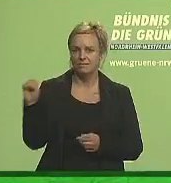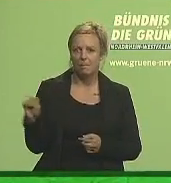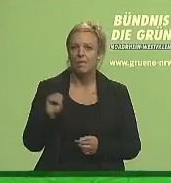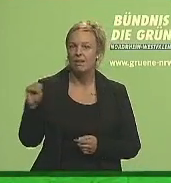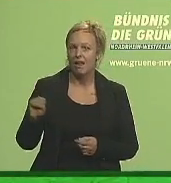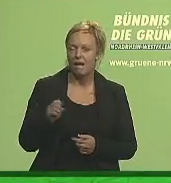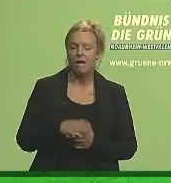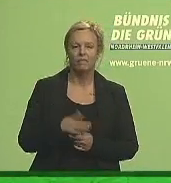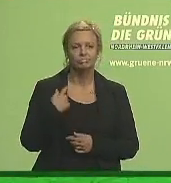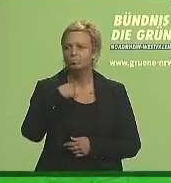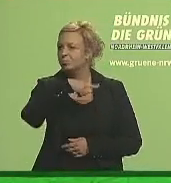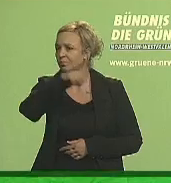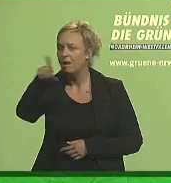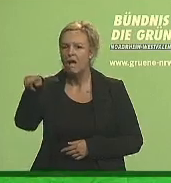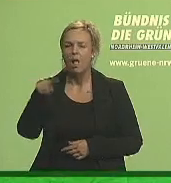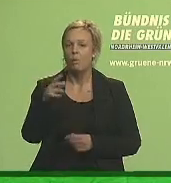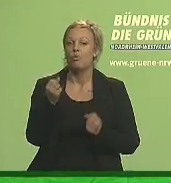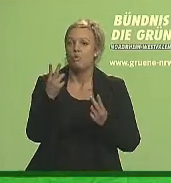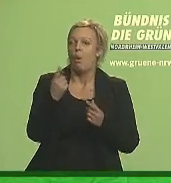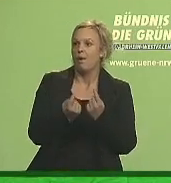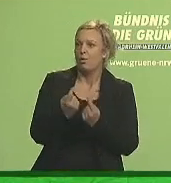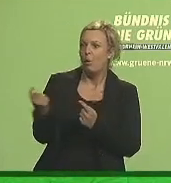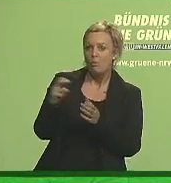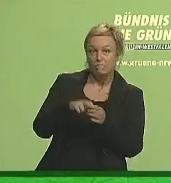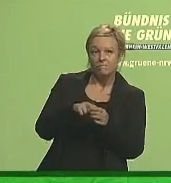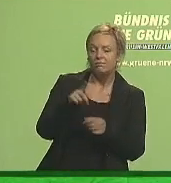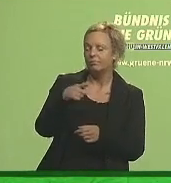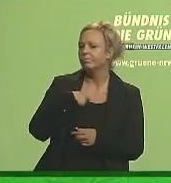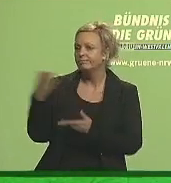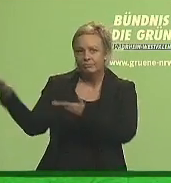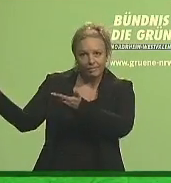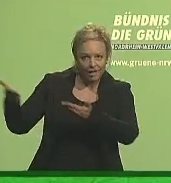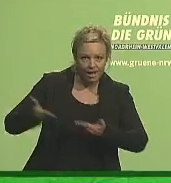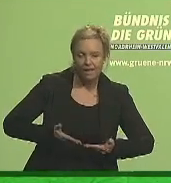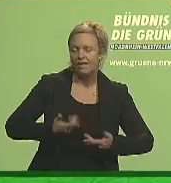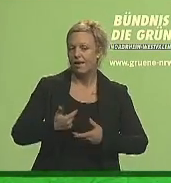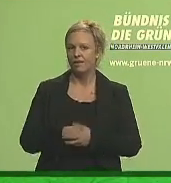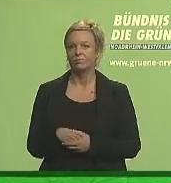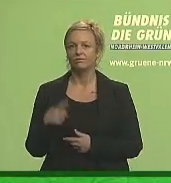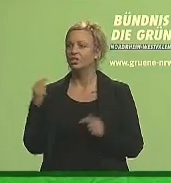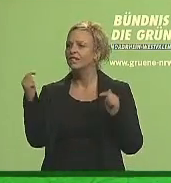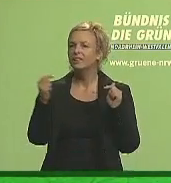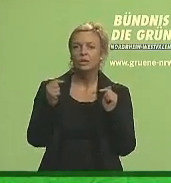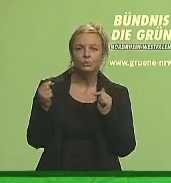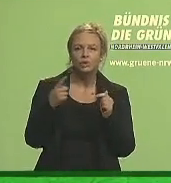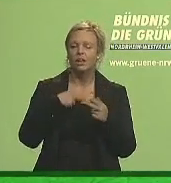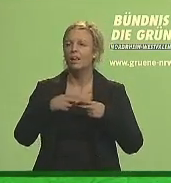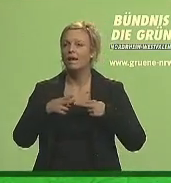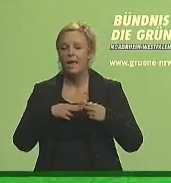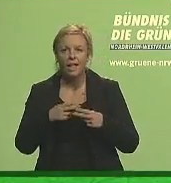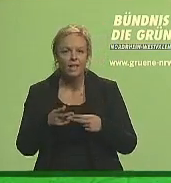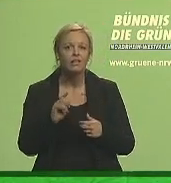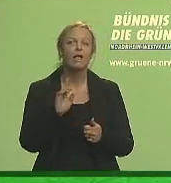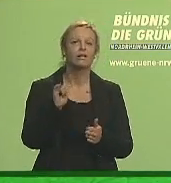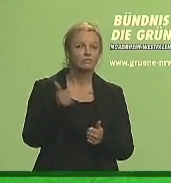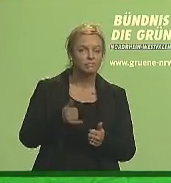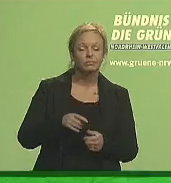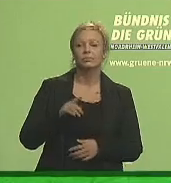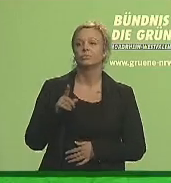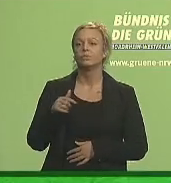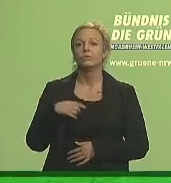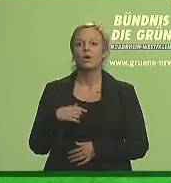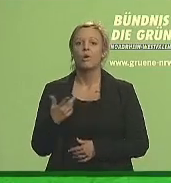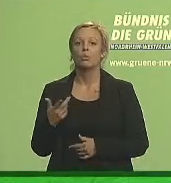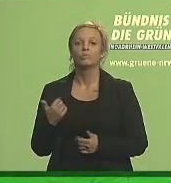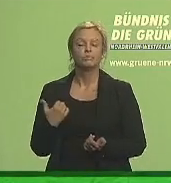die interessiert sind oder gerade neu bei den Grünen sind, ein, mit uns nicht nur zu diskutieren und uns kennenzulernen, sondern vor allem was über Strukturen zu lernen. Und